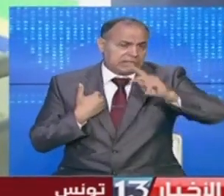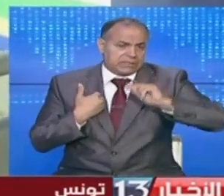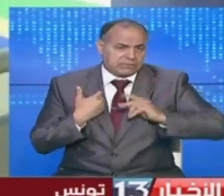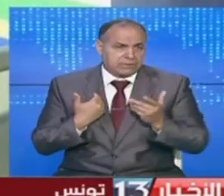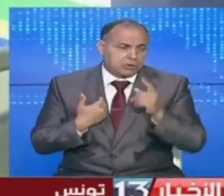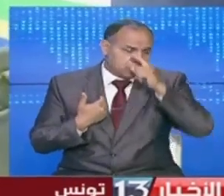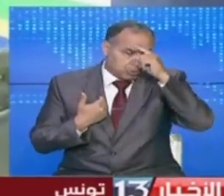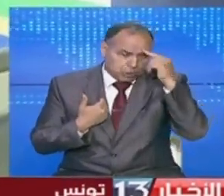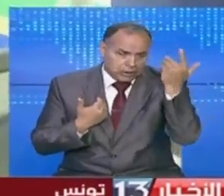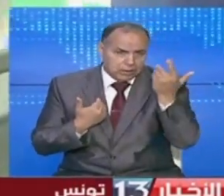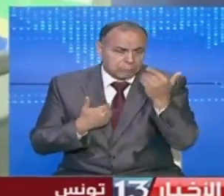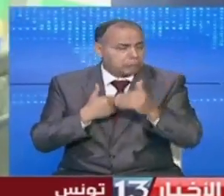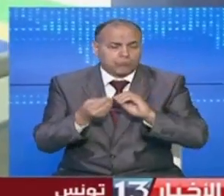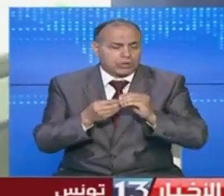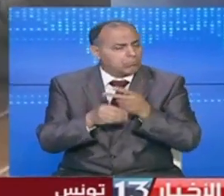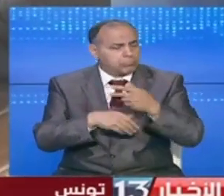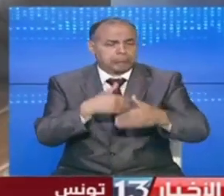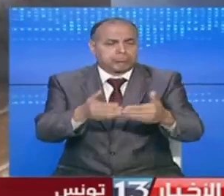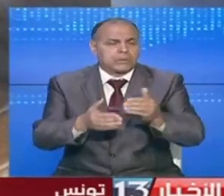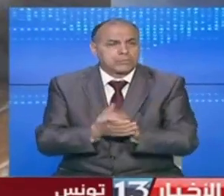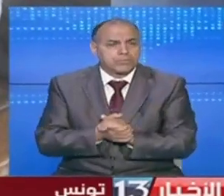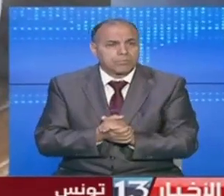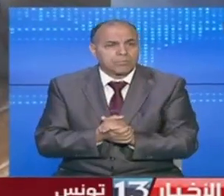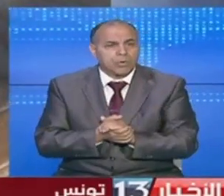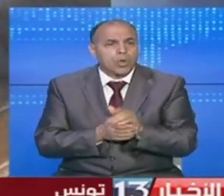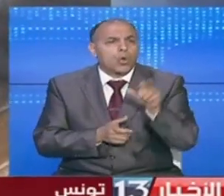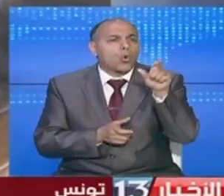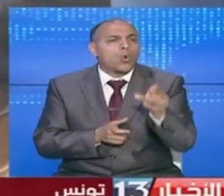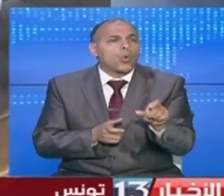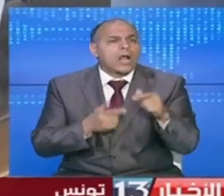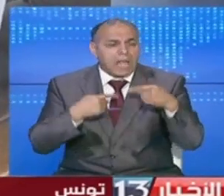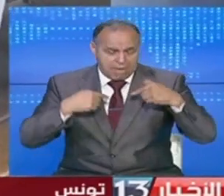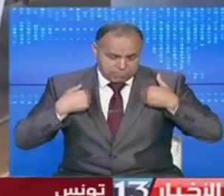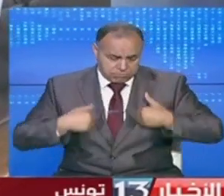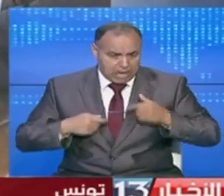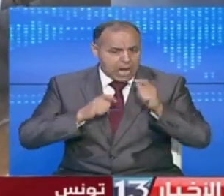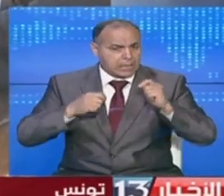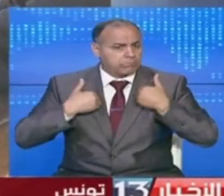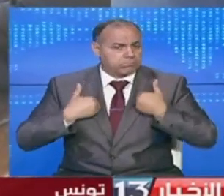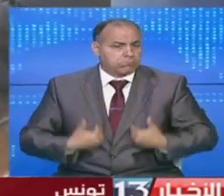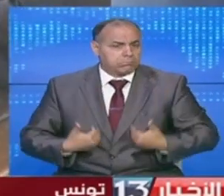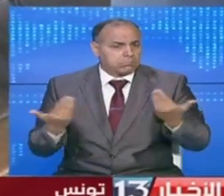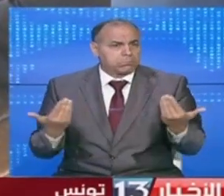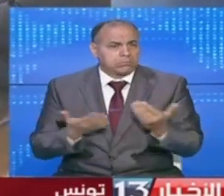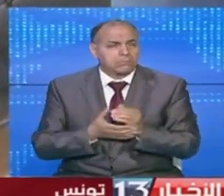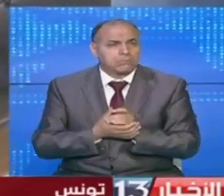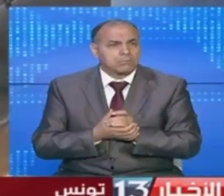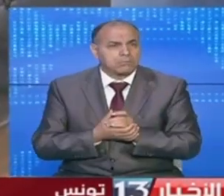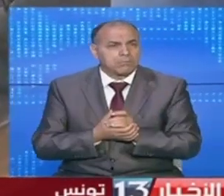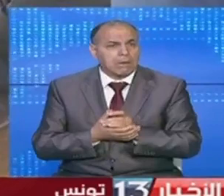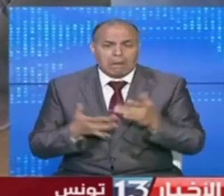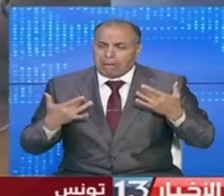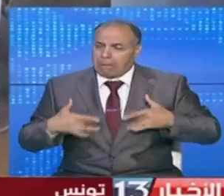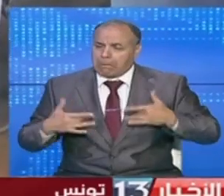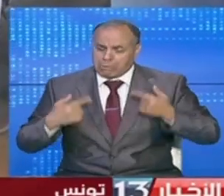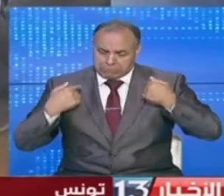بقدرة الإله تعدي الأزمة لاباس. اللي يحترم اللي خايف على روحه يحترم الحجر الصحي، واللي مش خايف